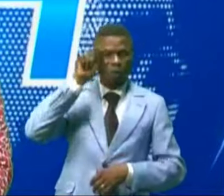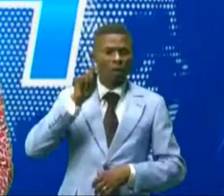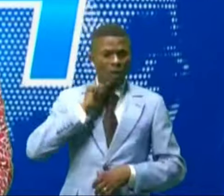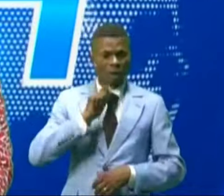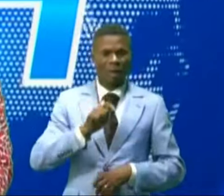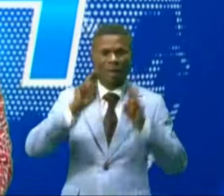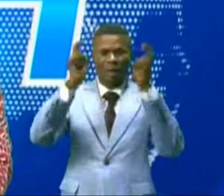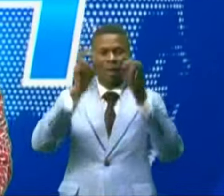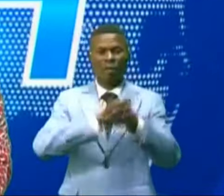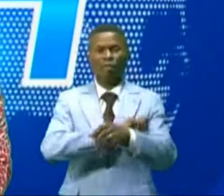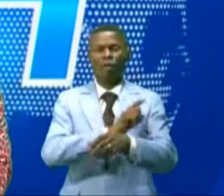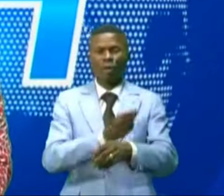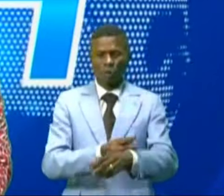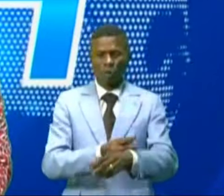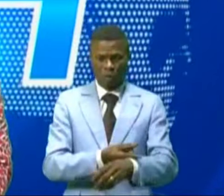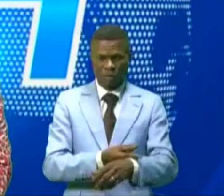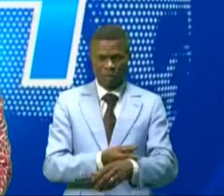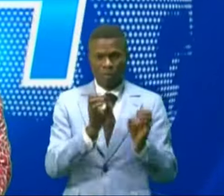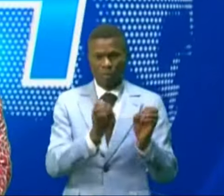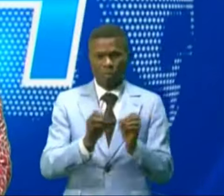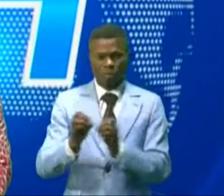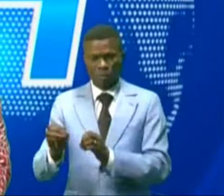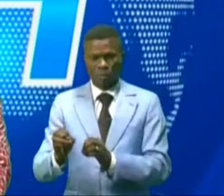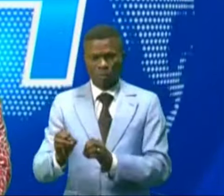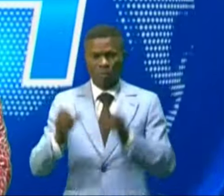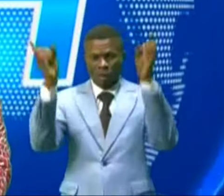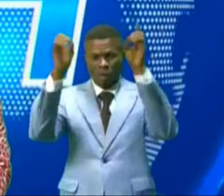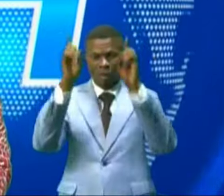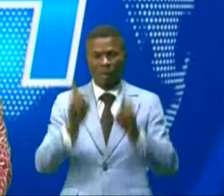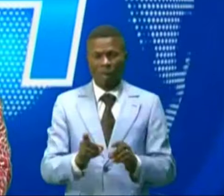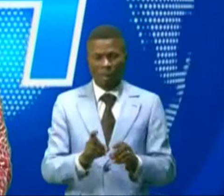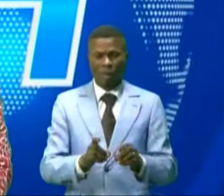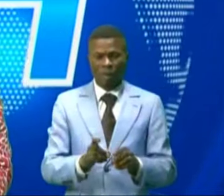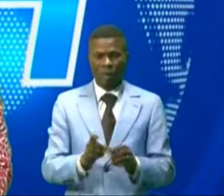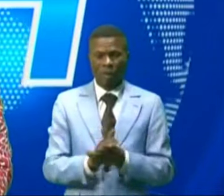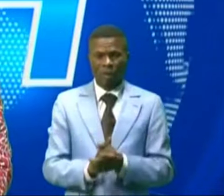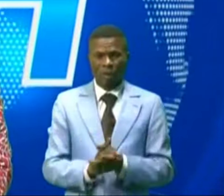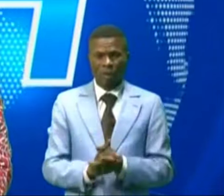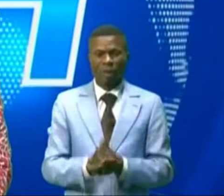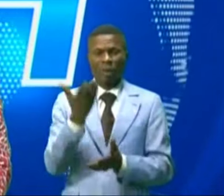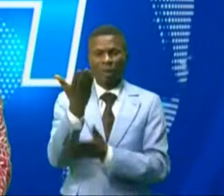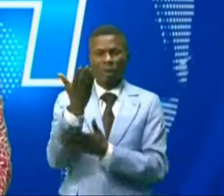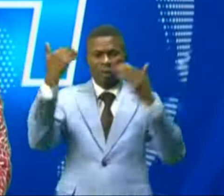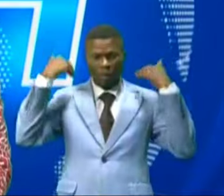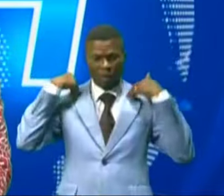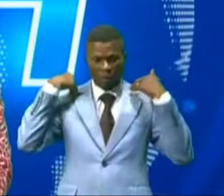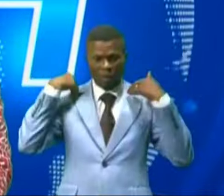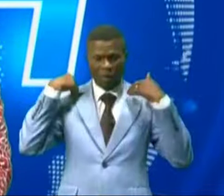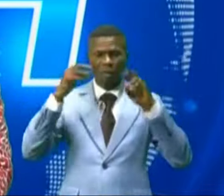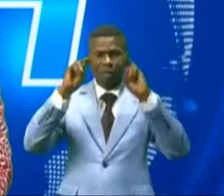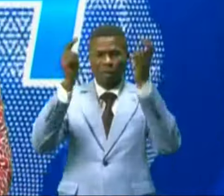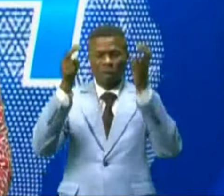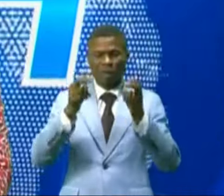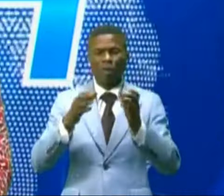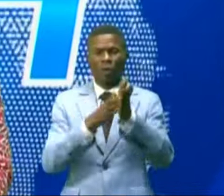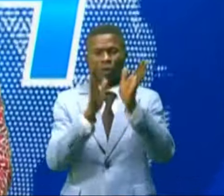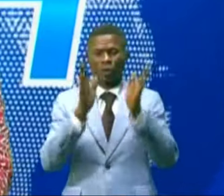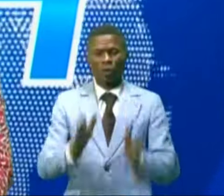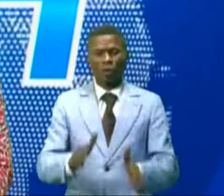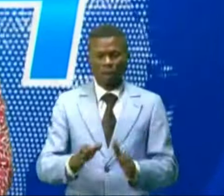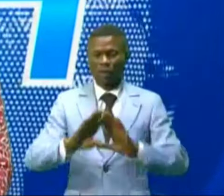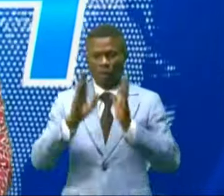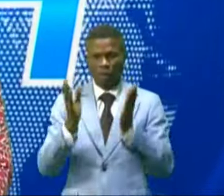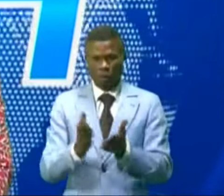Goma. L'organisation IF Africa mobilise les autorités administratives et les leaders d'opinion